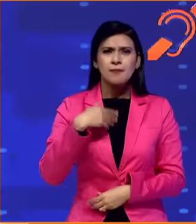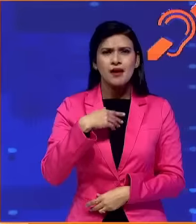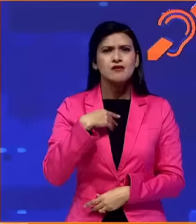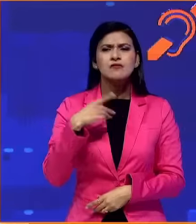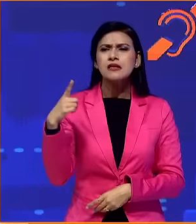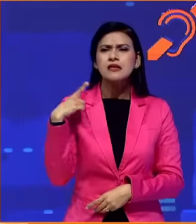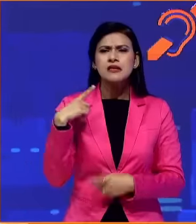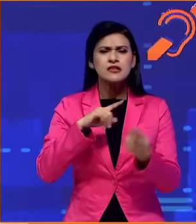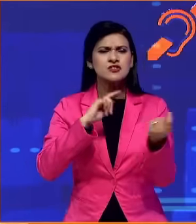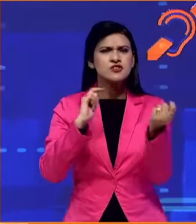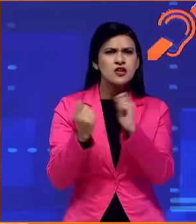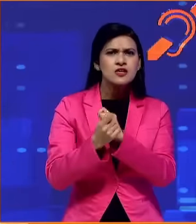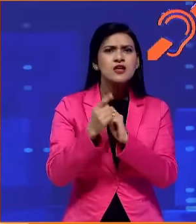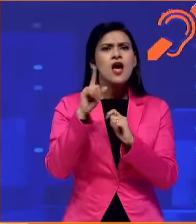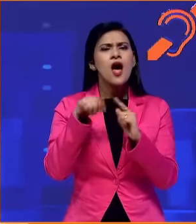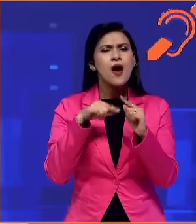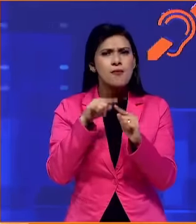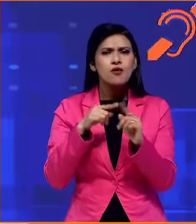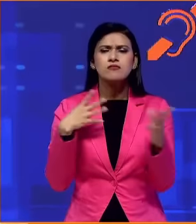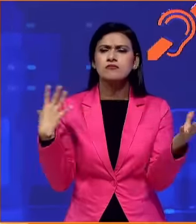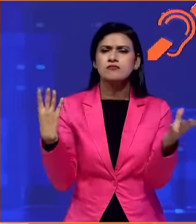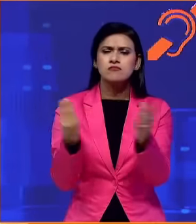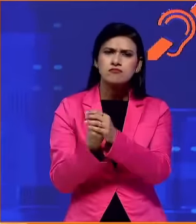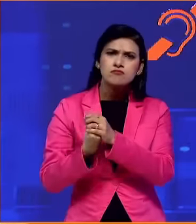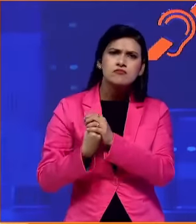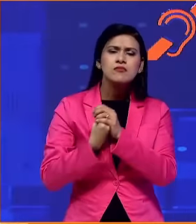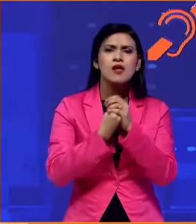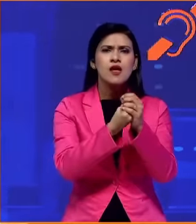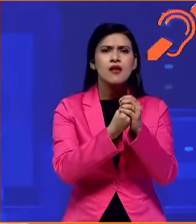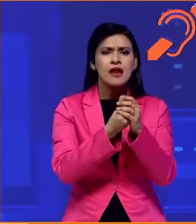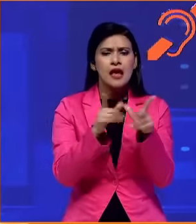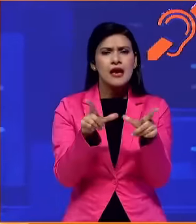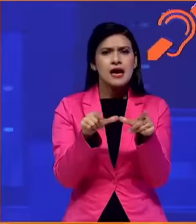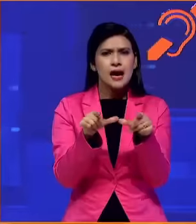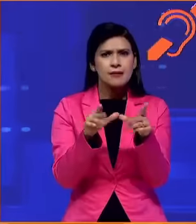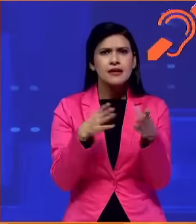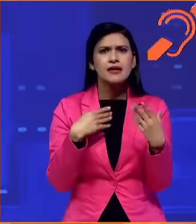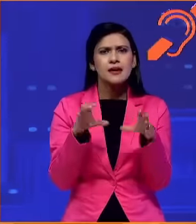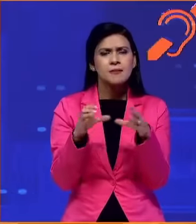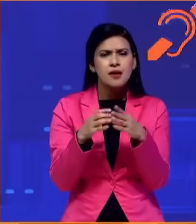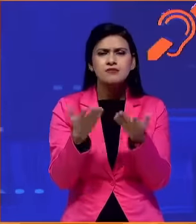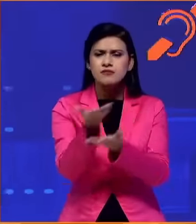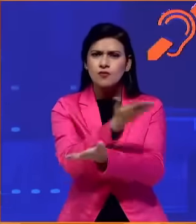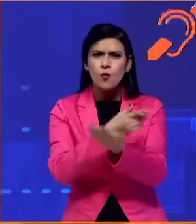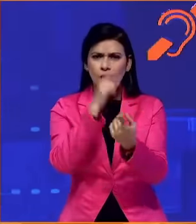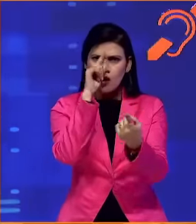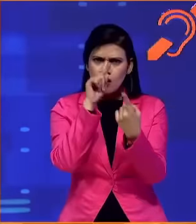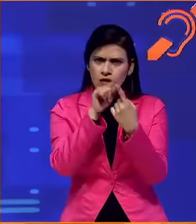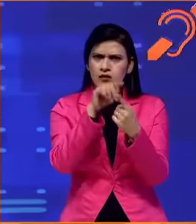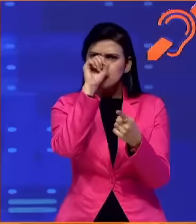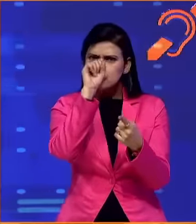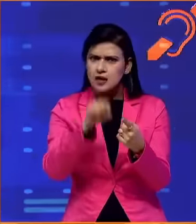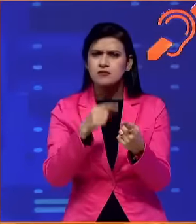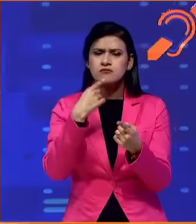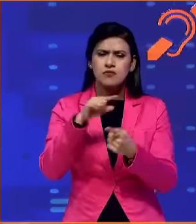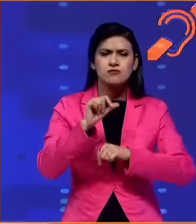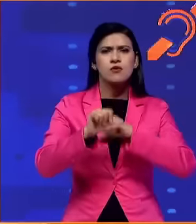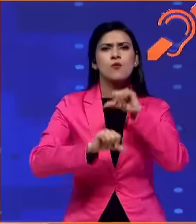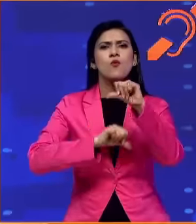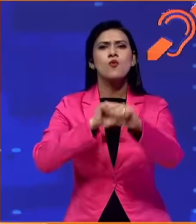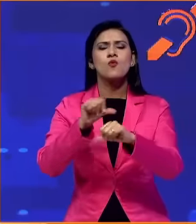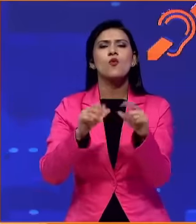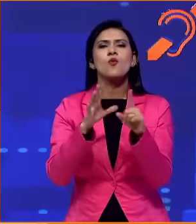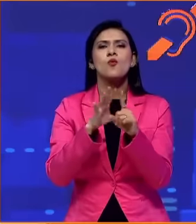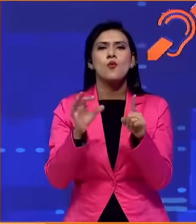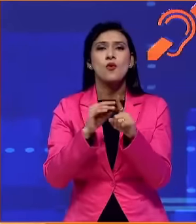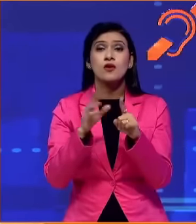औरपार्टीनेहमारी चिंताओंकोसुना।पार्टीनेएकसमितिकागठनकिया। उन्होंनेउनबिंदुओंकोवैधमाना, कार्रवाईकी,औरफिरजिनलोगोंकीआप बातकर